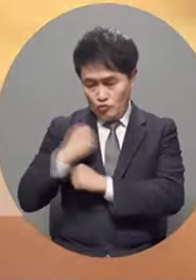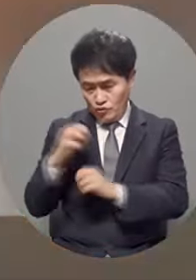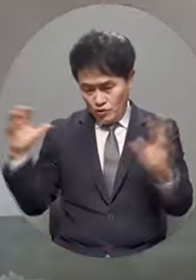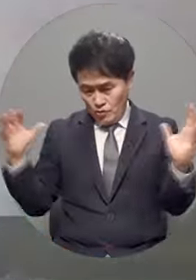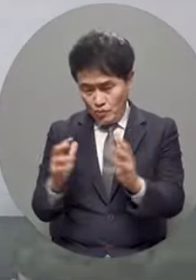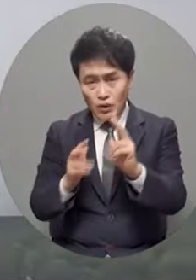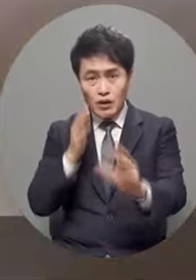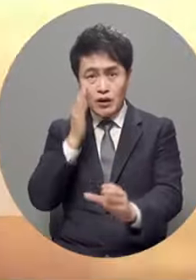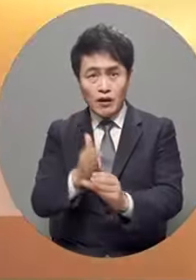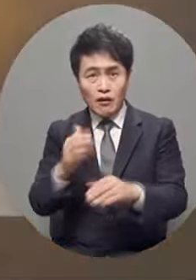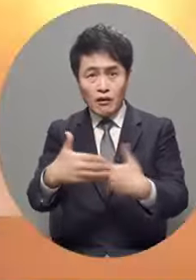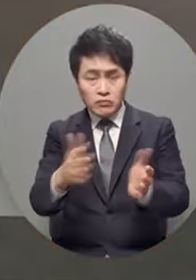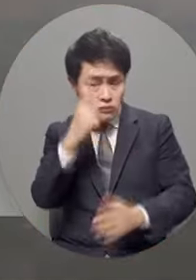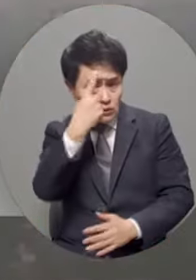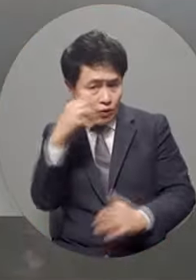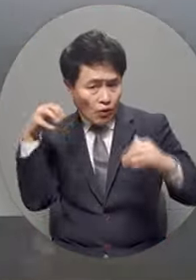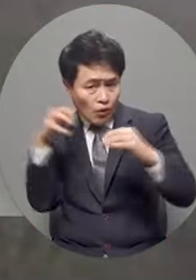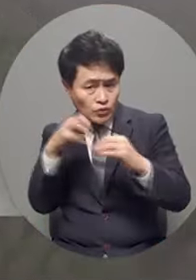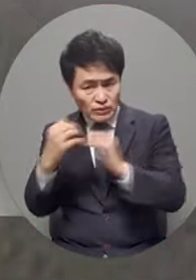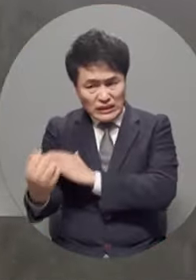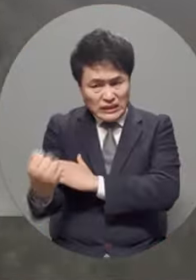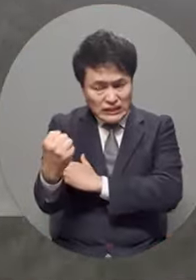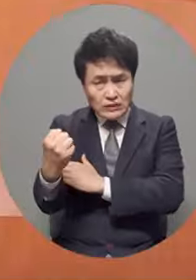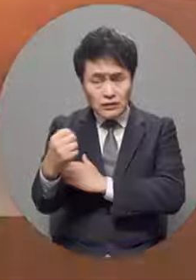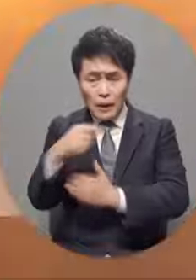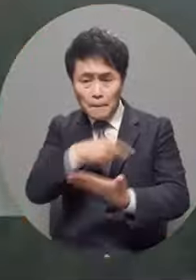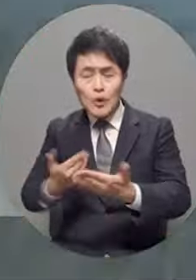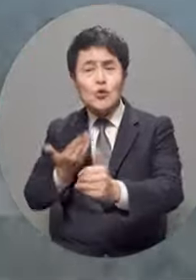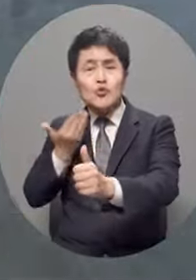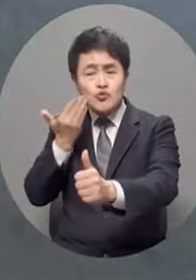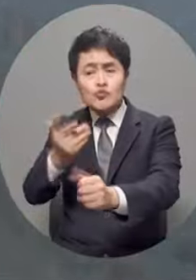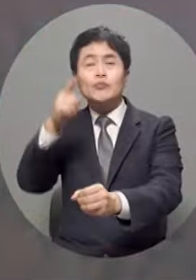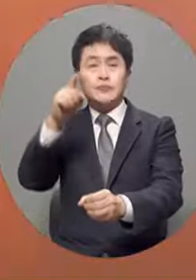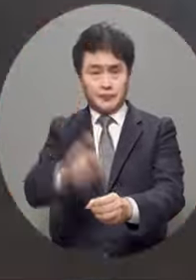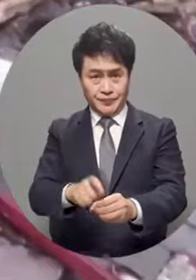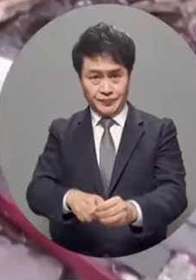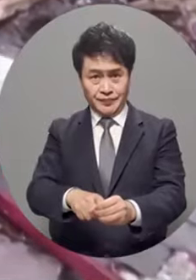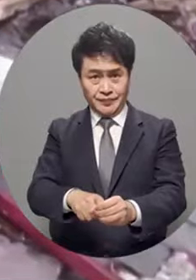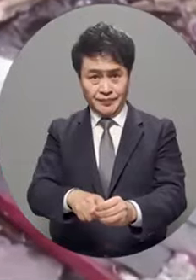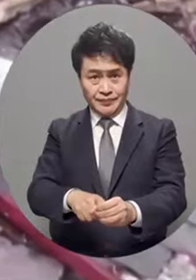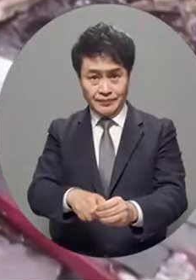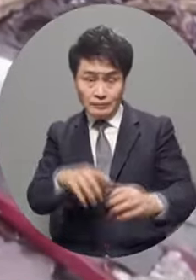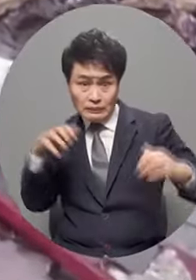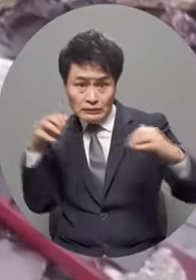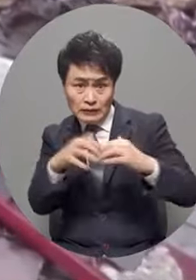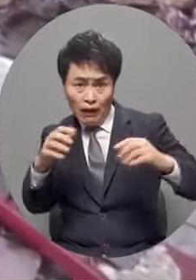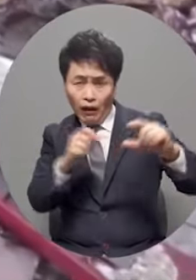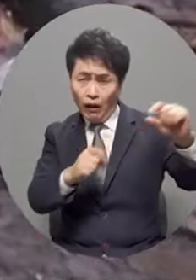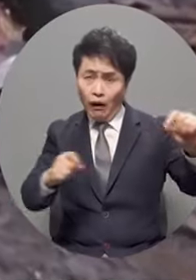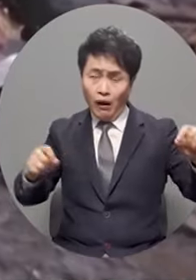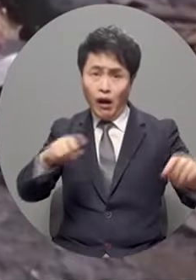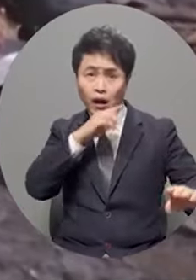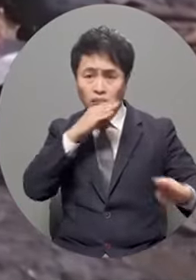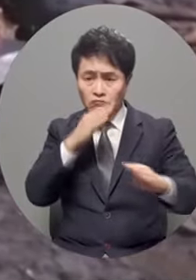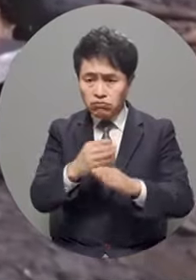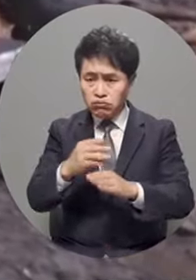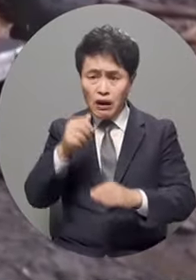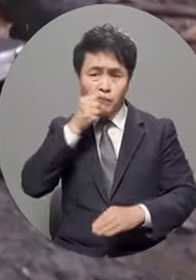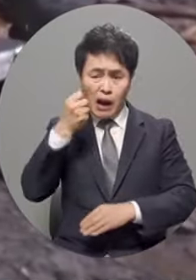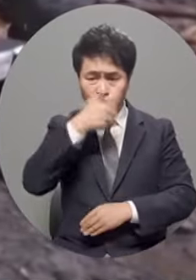겨냥해 러시아의 전쟁 수행 능력에 타격을 주는 게 목표입니다. 전쟁이 길어지면서 북한의 무기